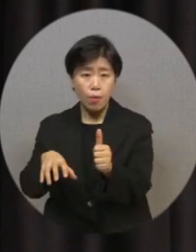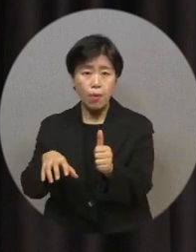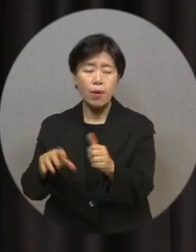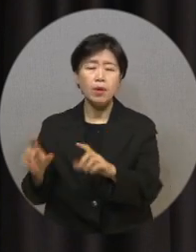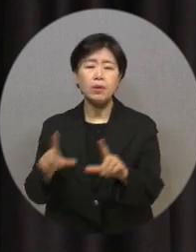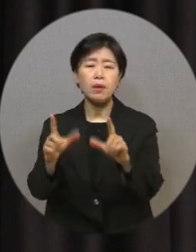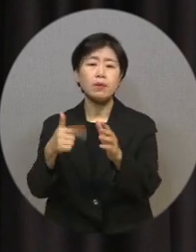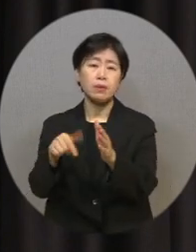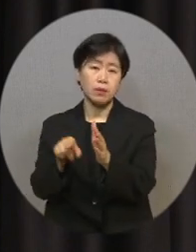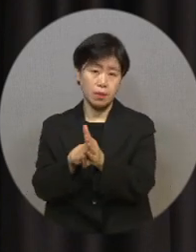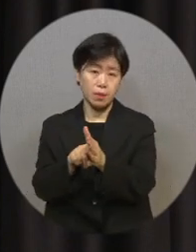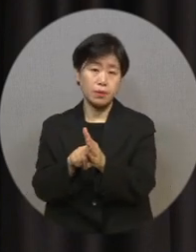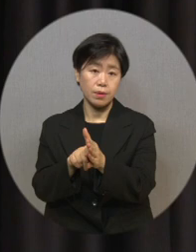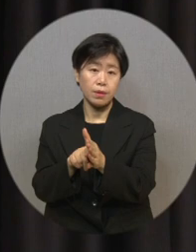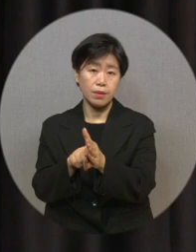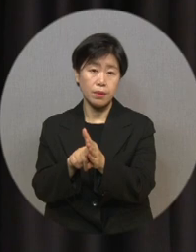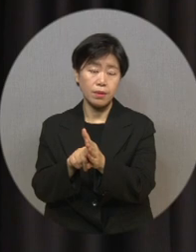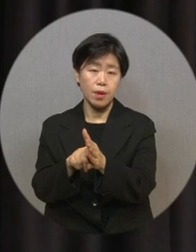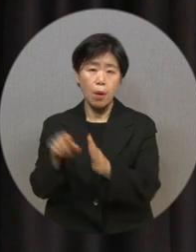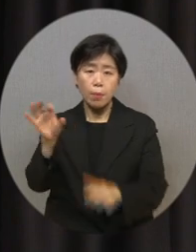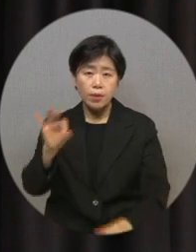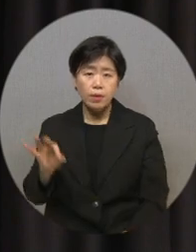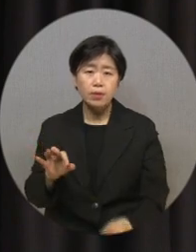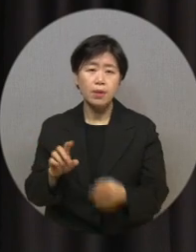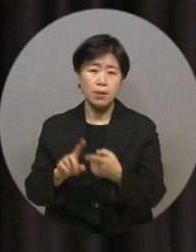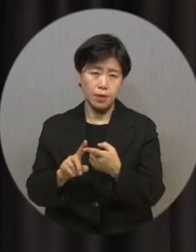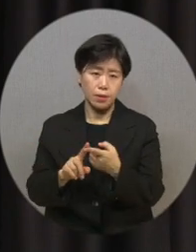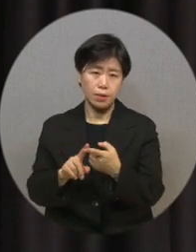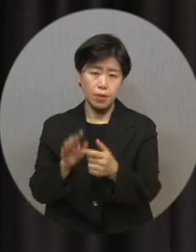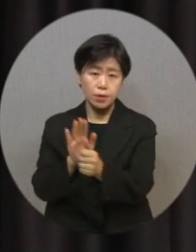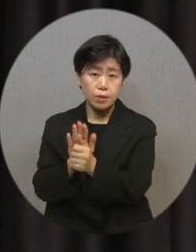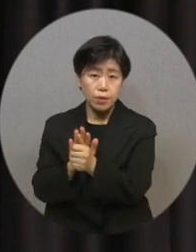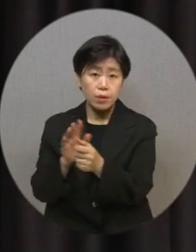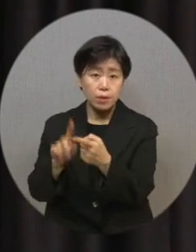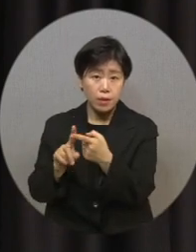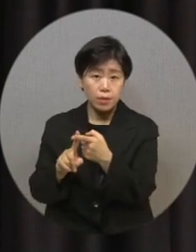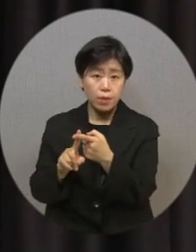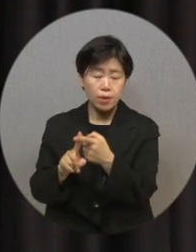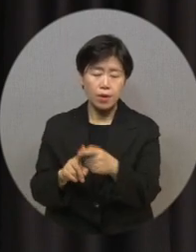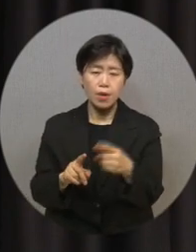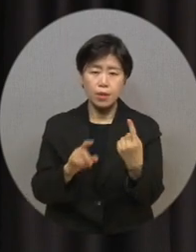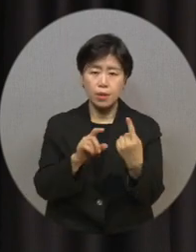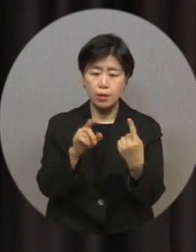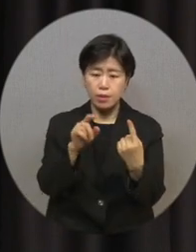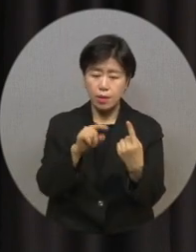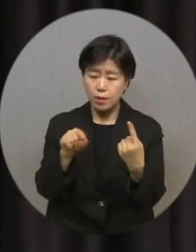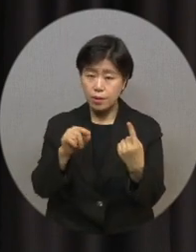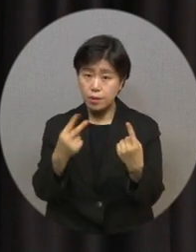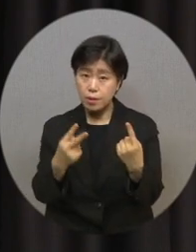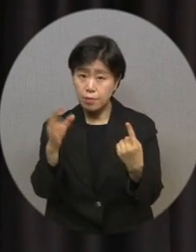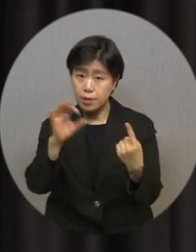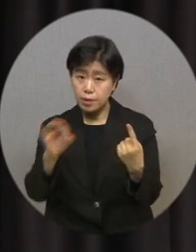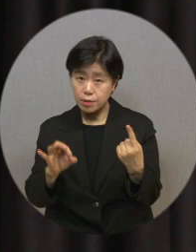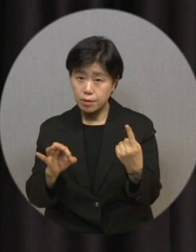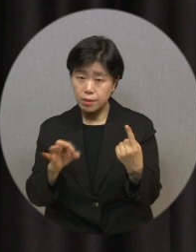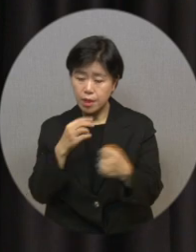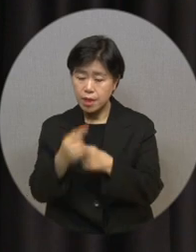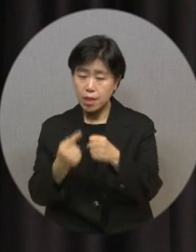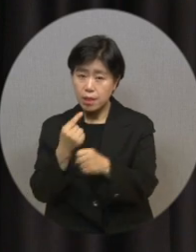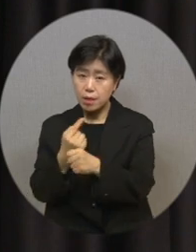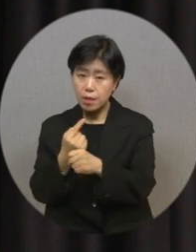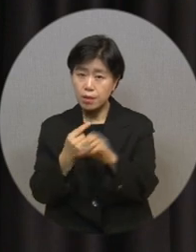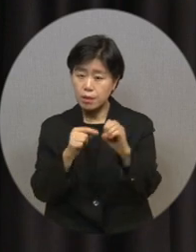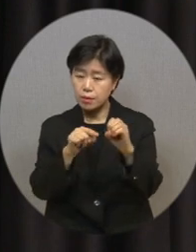구매 비율을 정부다 제 제한을 아까 말씀드린 대로 1% 2% 매년 0.2%씩